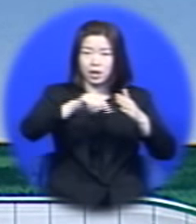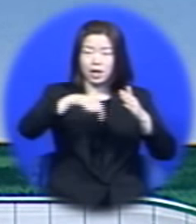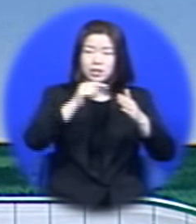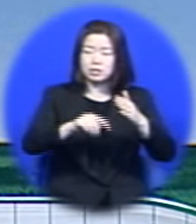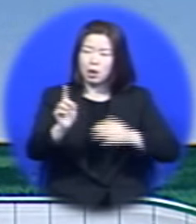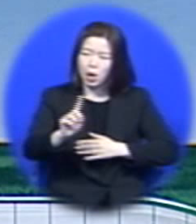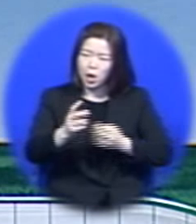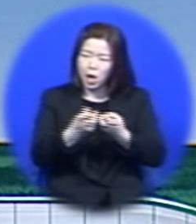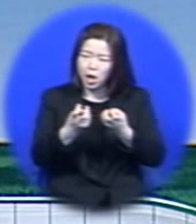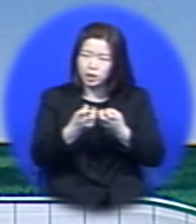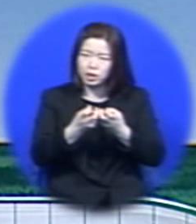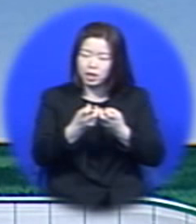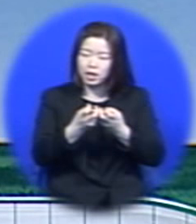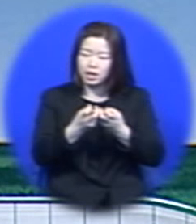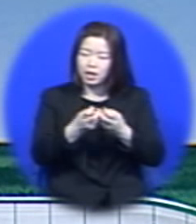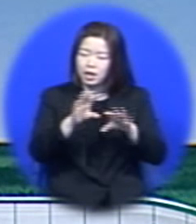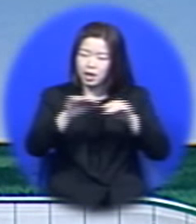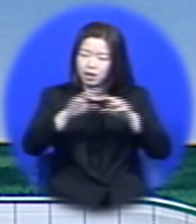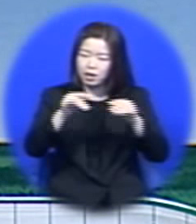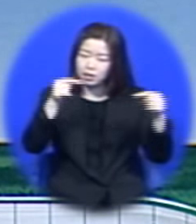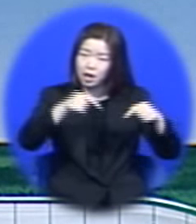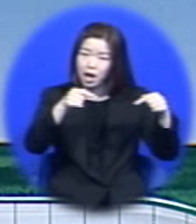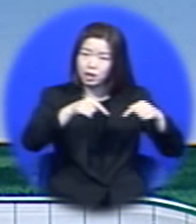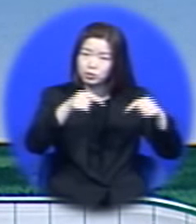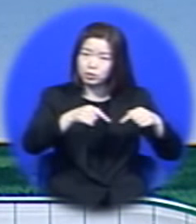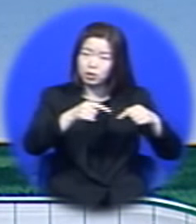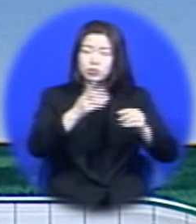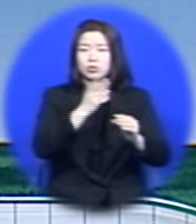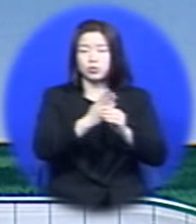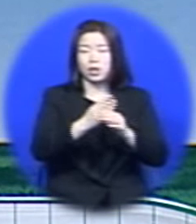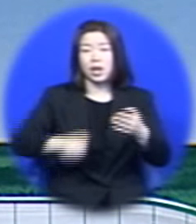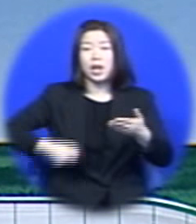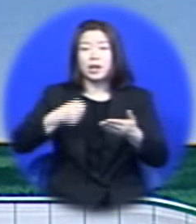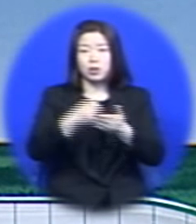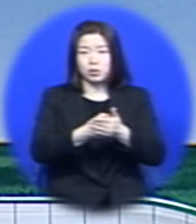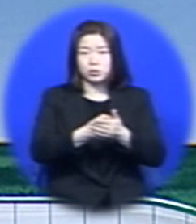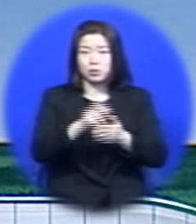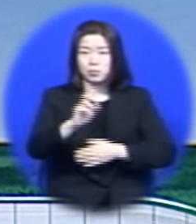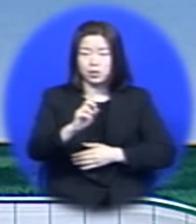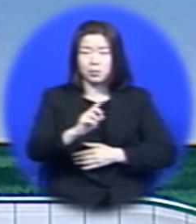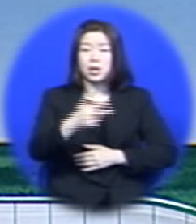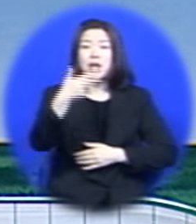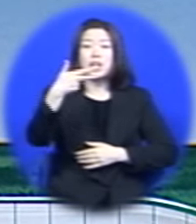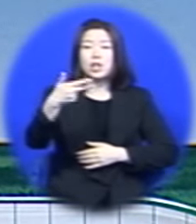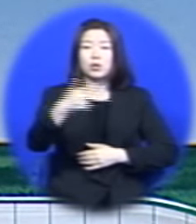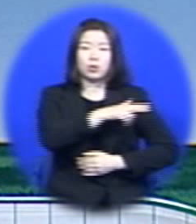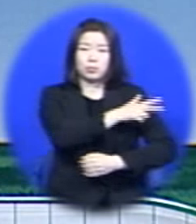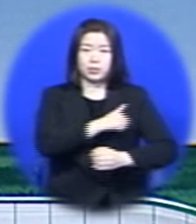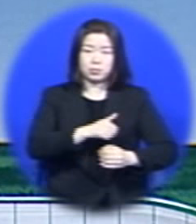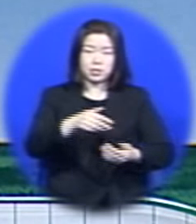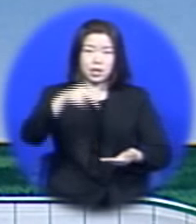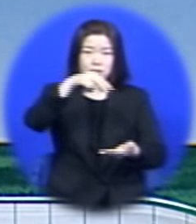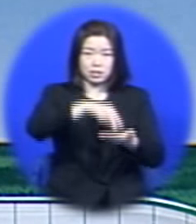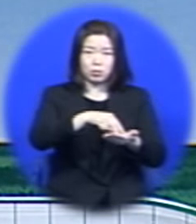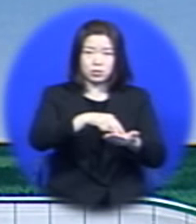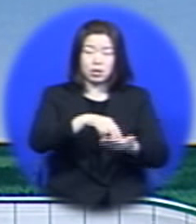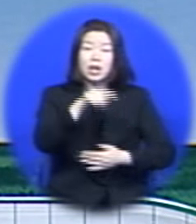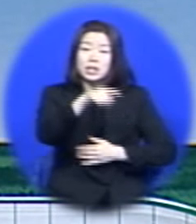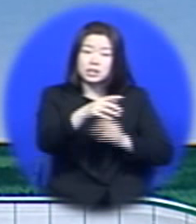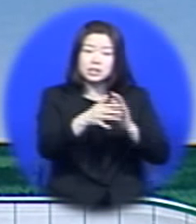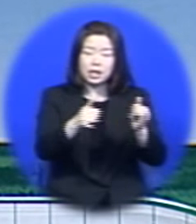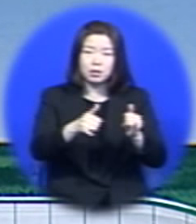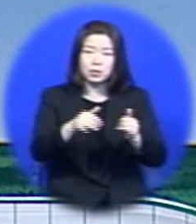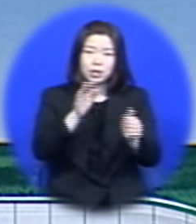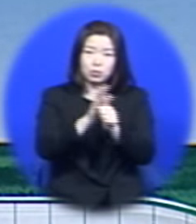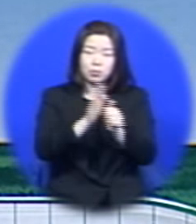해결하려고 의논하다가 결정하기를 일곱 집사를 세웁시다. 그래서 그분들에게 구제사역을